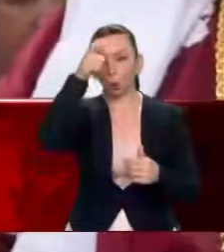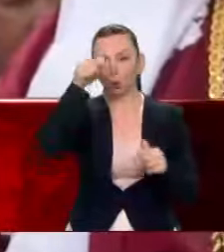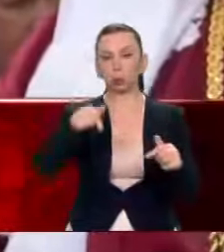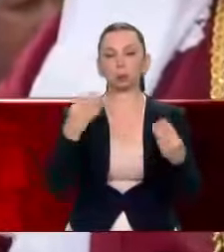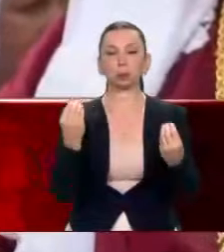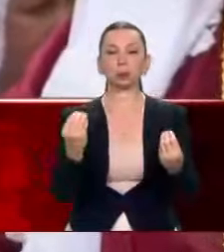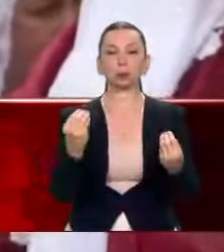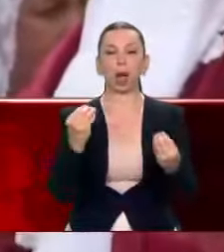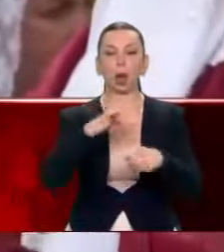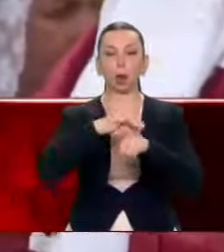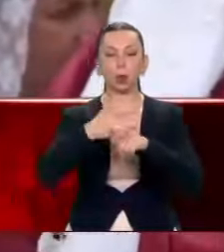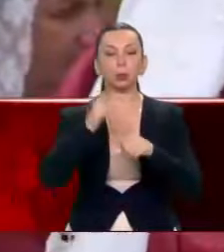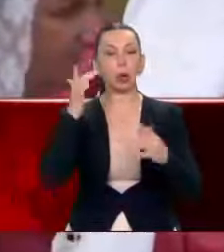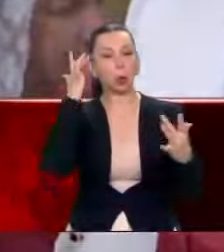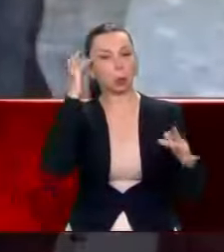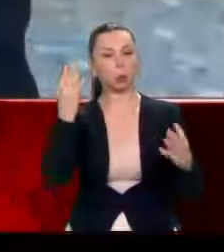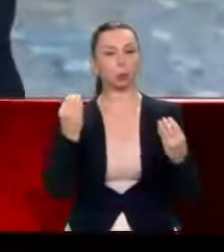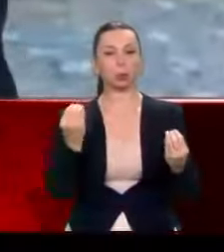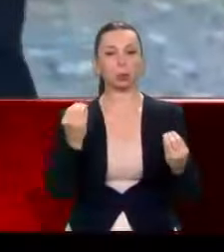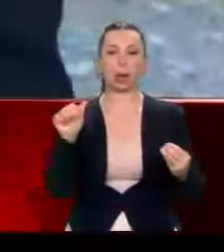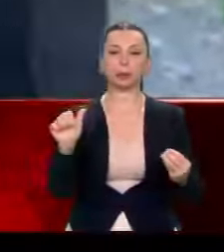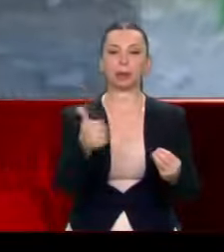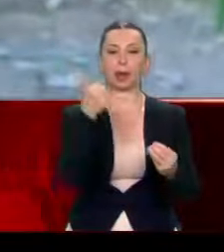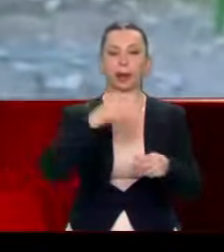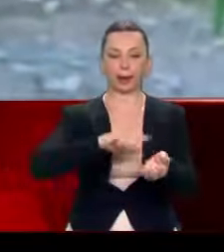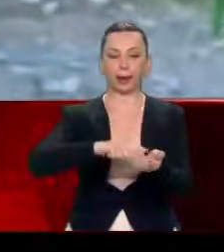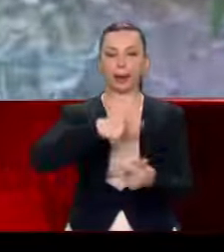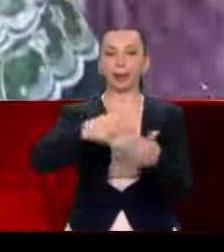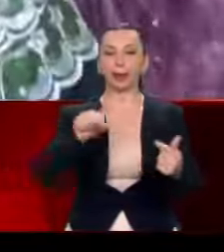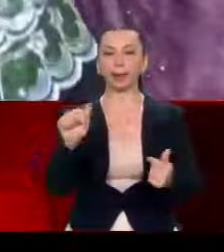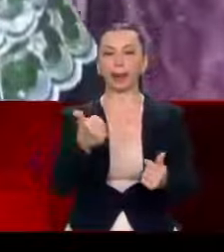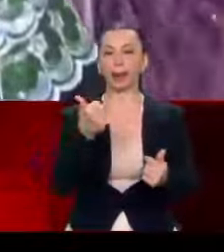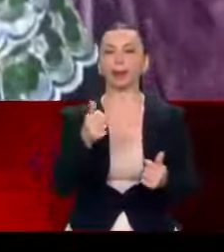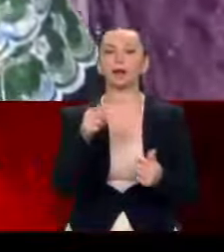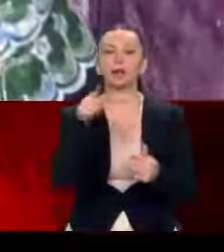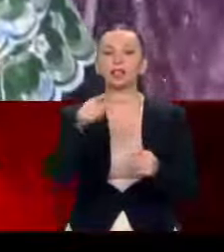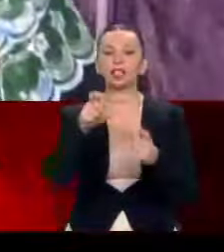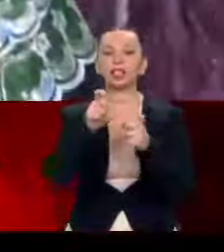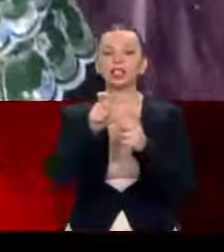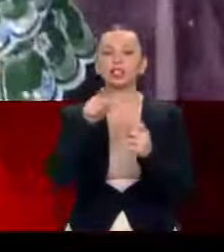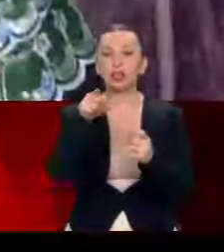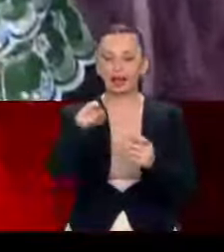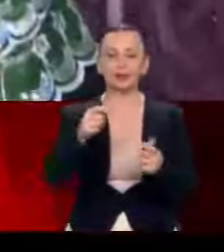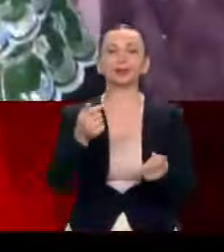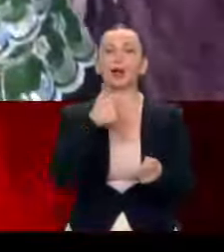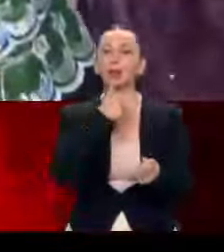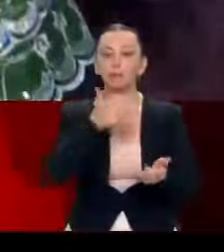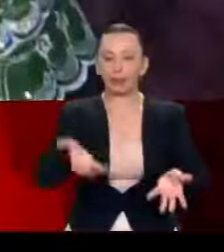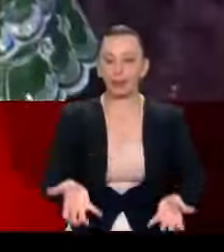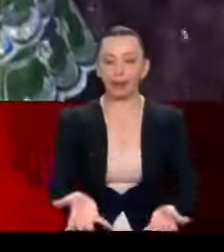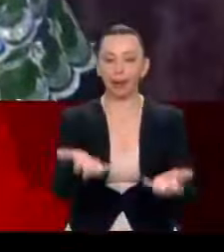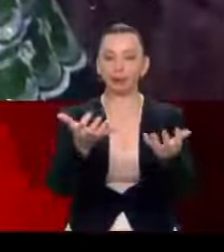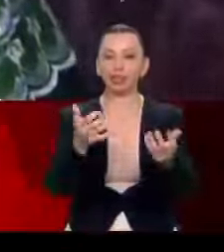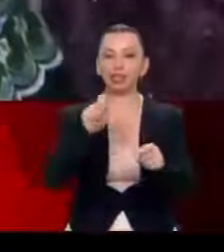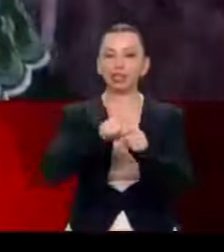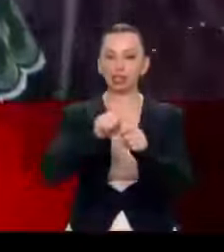kültür, harika gelenekler, her şey harika. 3 yıldır birlikteyiz, çok mutluyuz. Şırnaklı kepçe operatörü Ferhat Aykut'la Ukraynalı